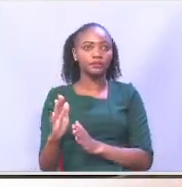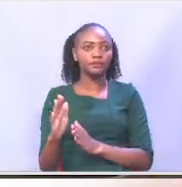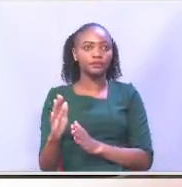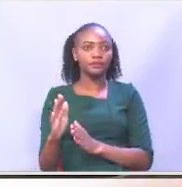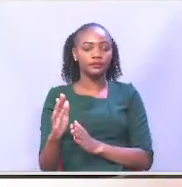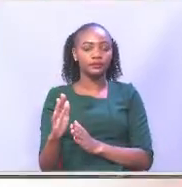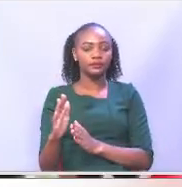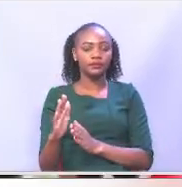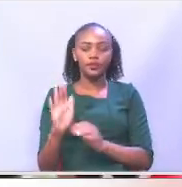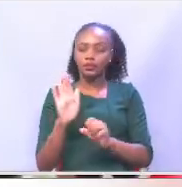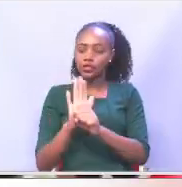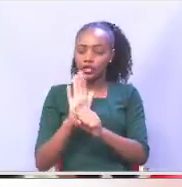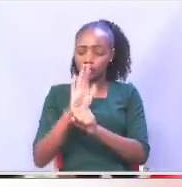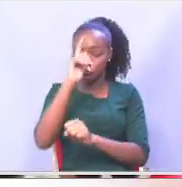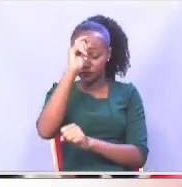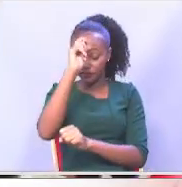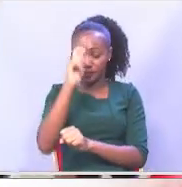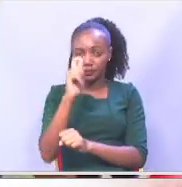kwa heshima kubwa kabisa